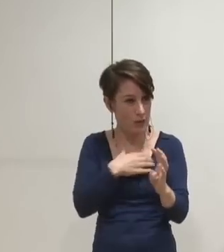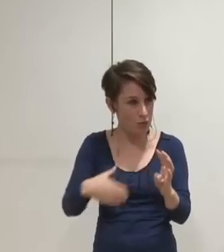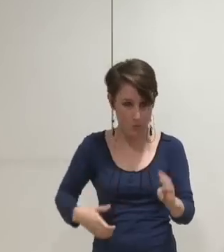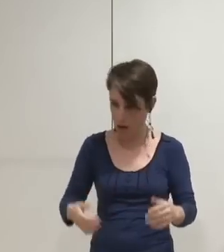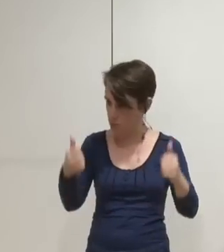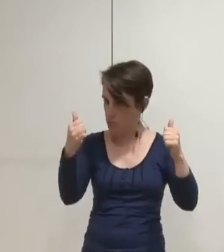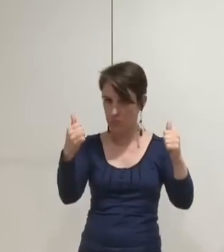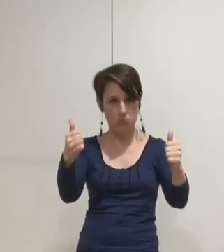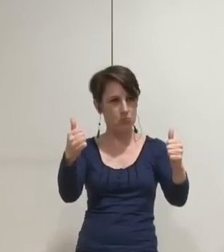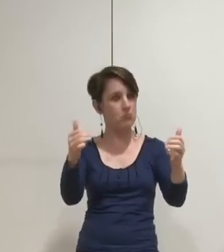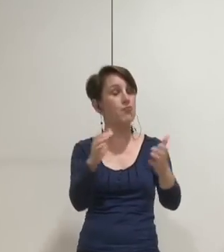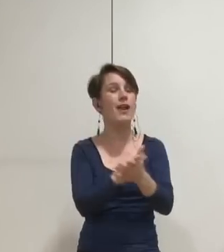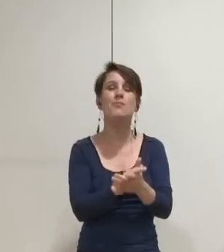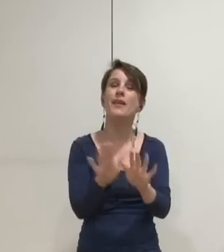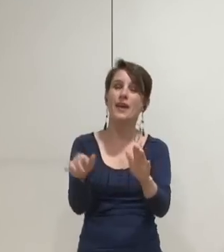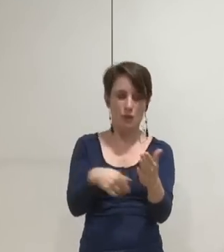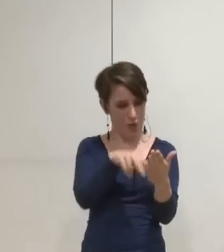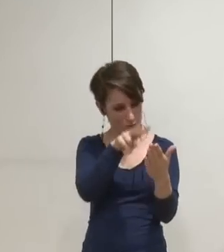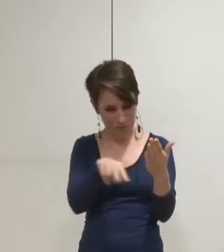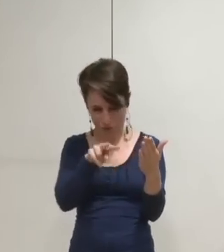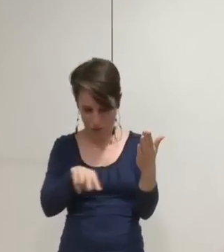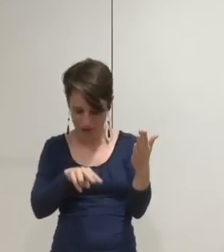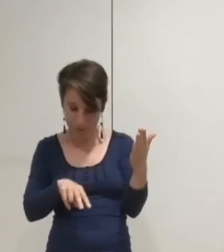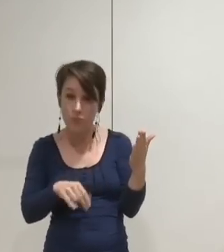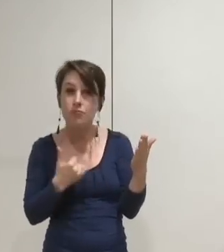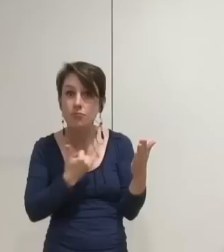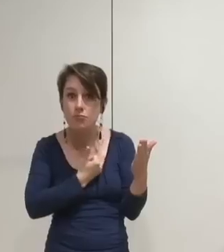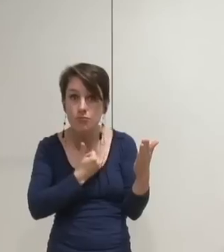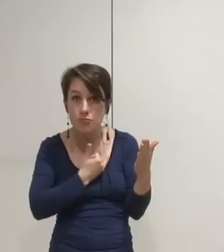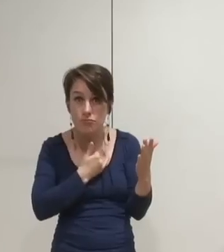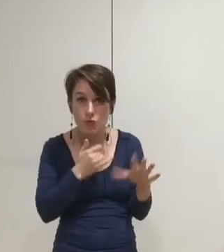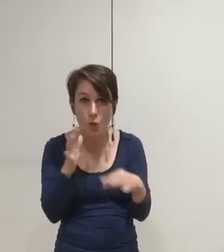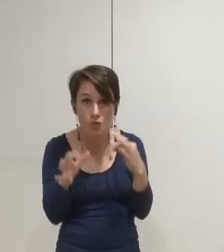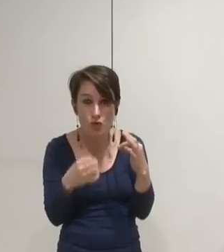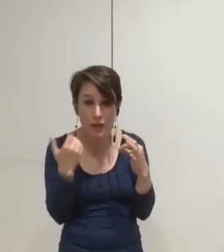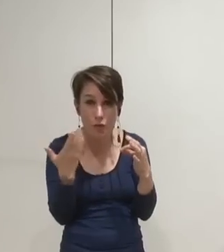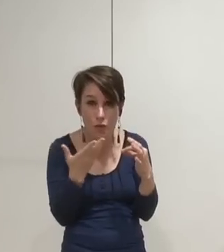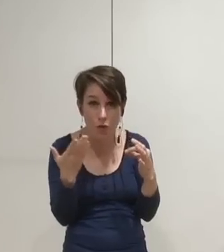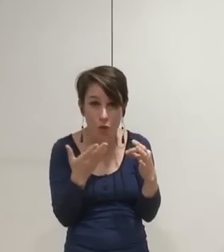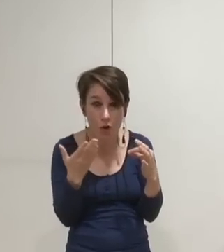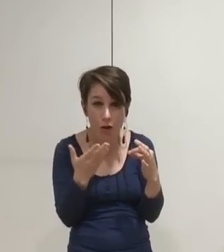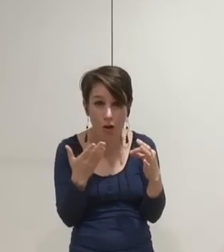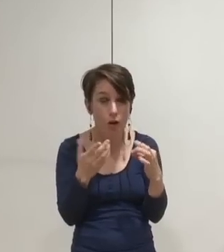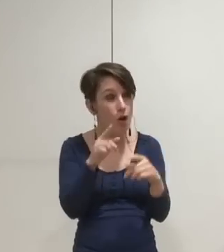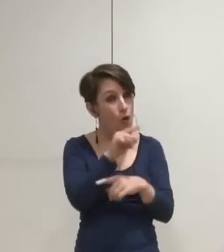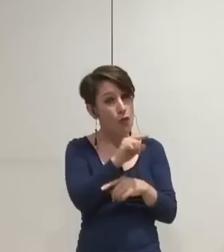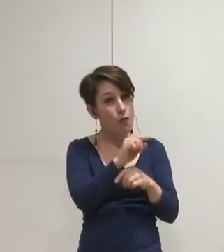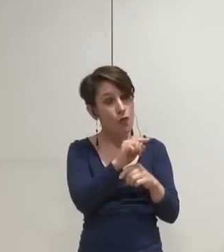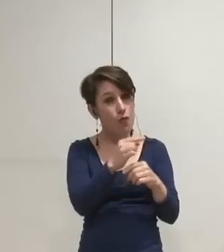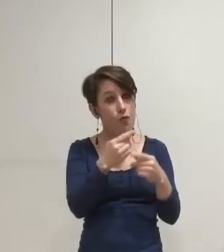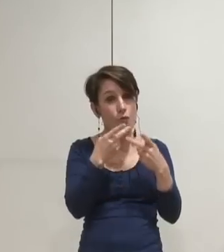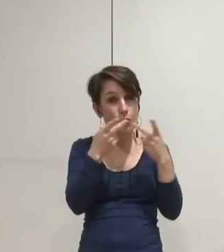bien je découvre alors avec surprise que dans ce registre vous citez trois actions la